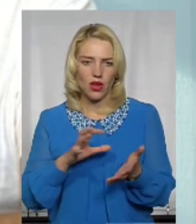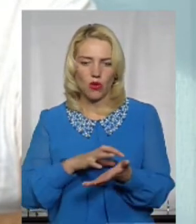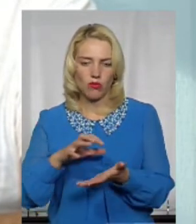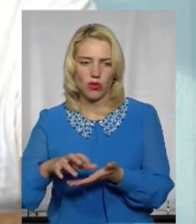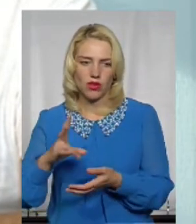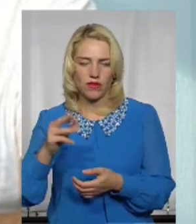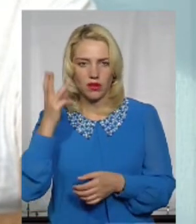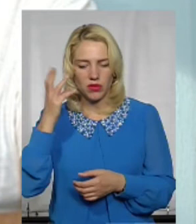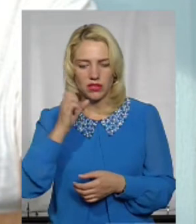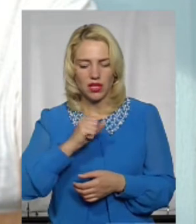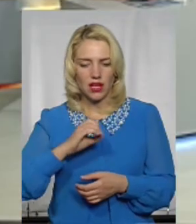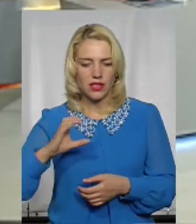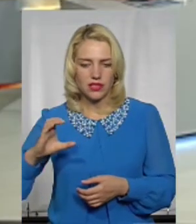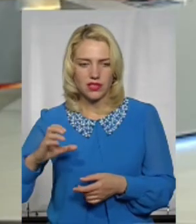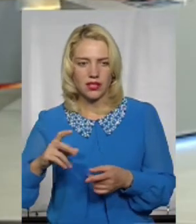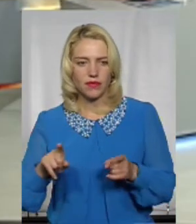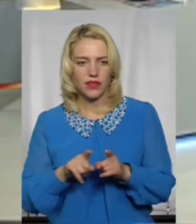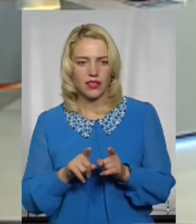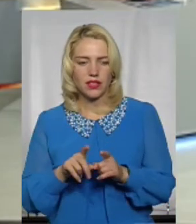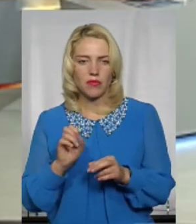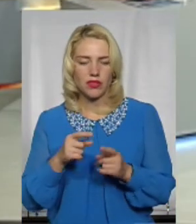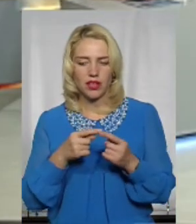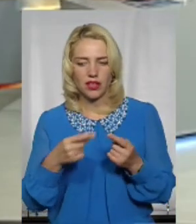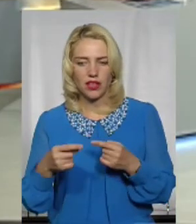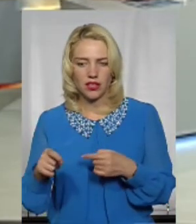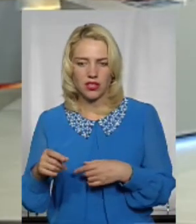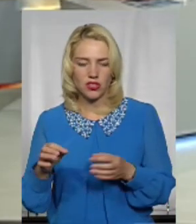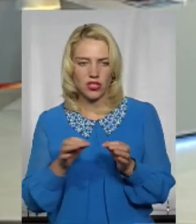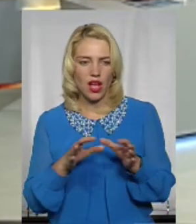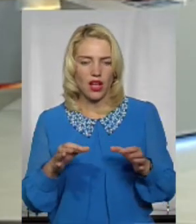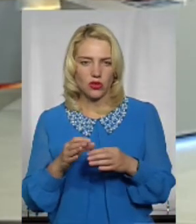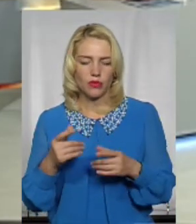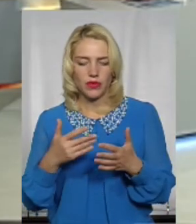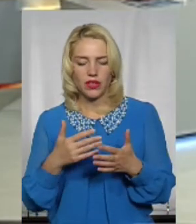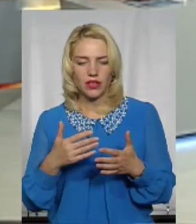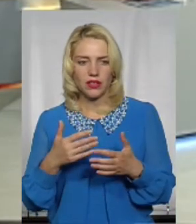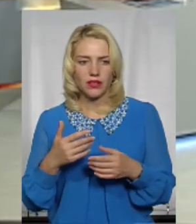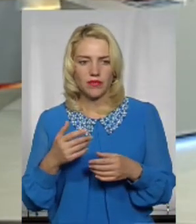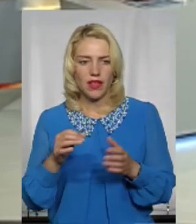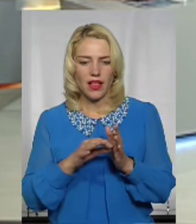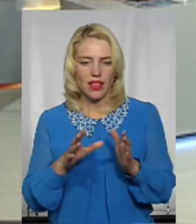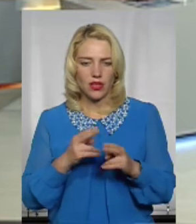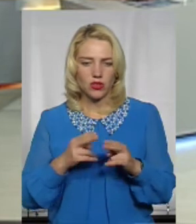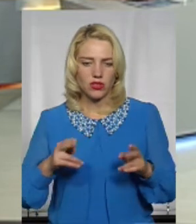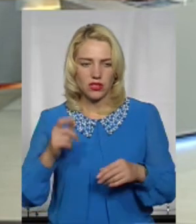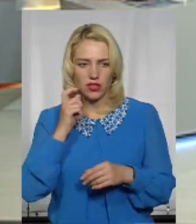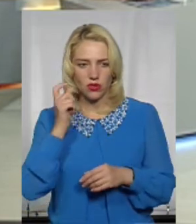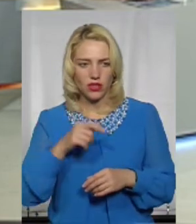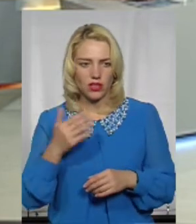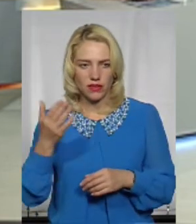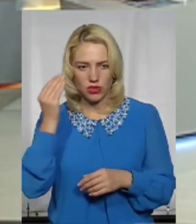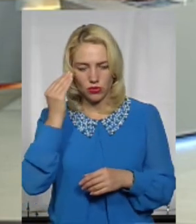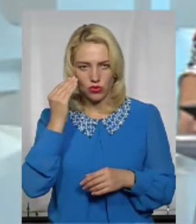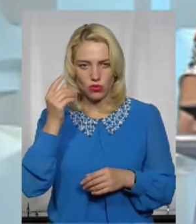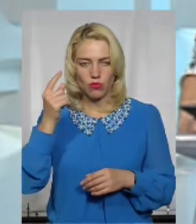на Хмельницькій атомній електростанції, так само, як і на інших існуючих атомних електростанціях України. Я вам дякую. Вашу